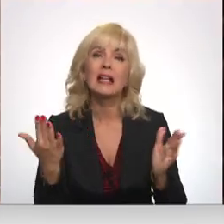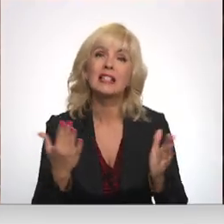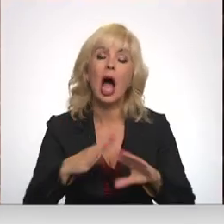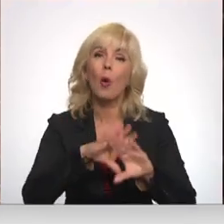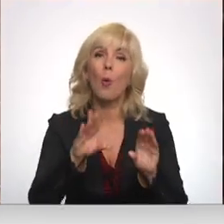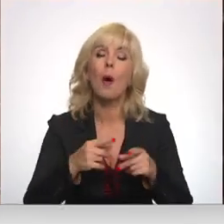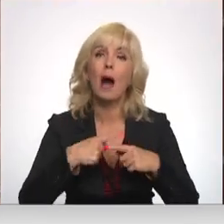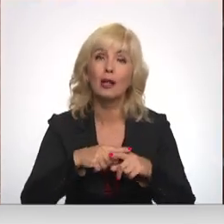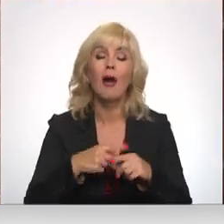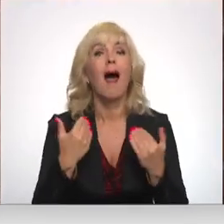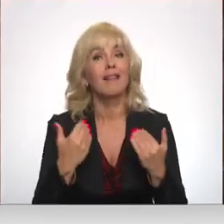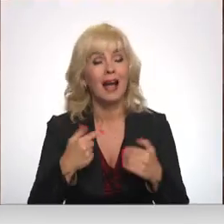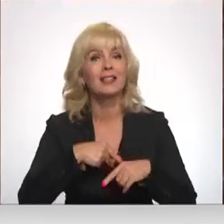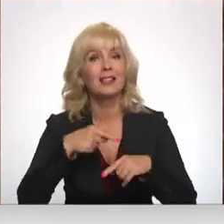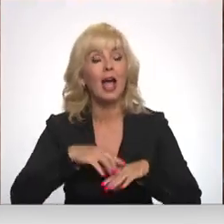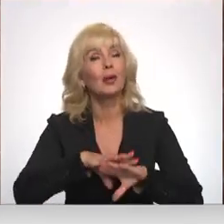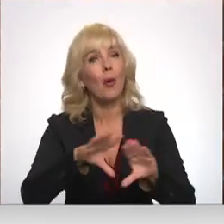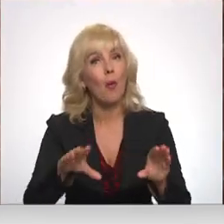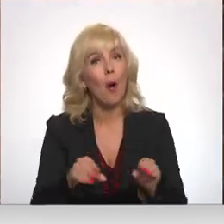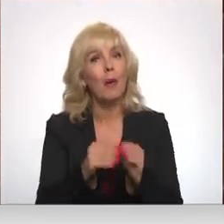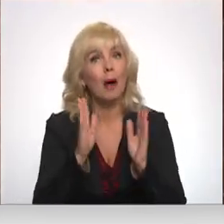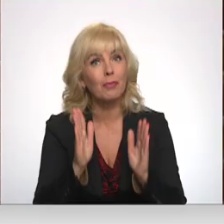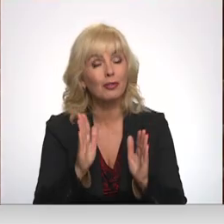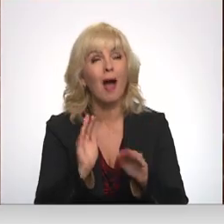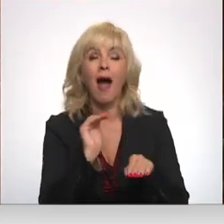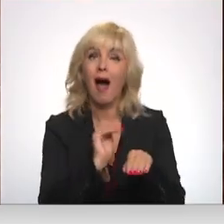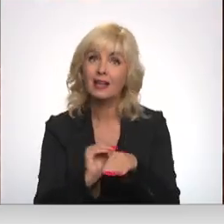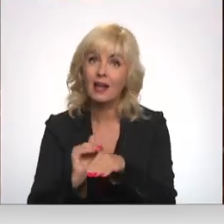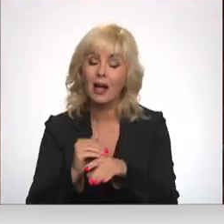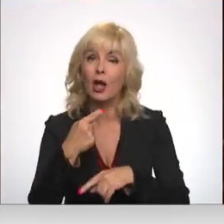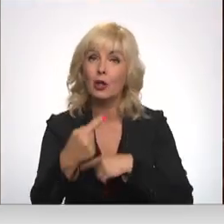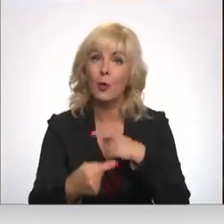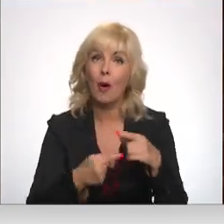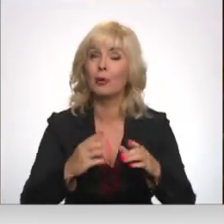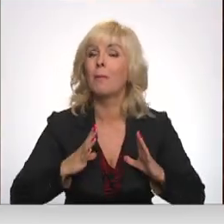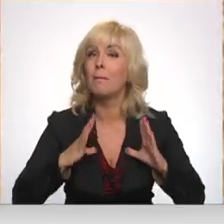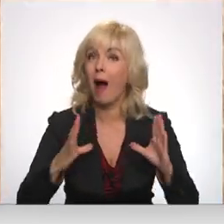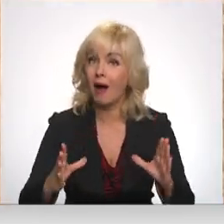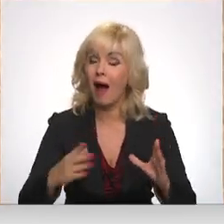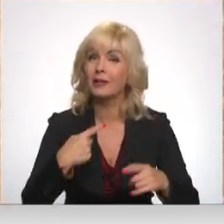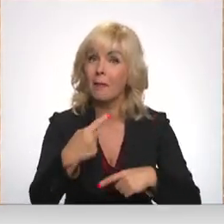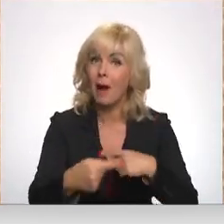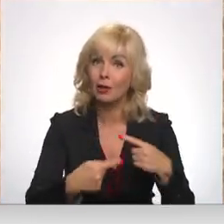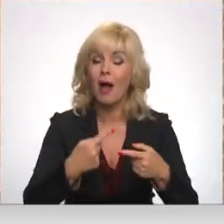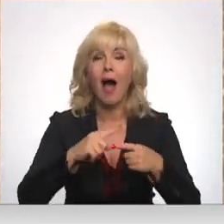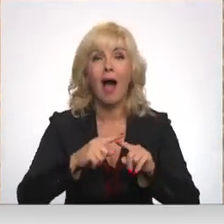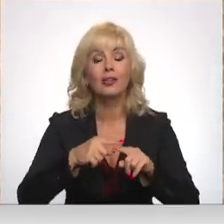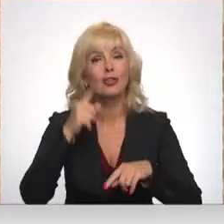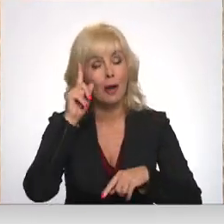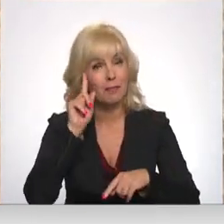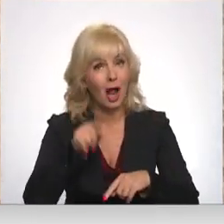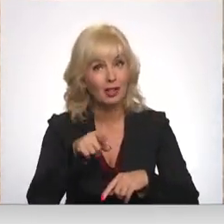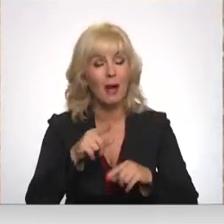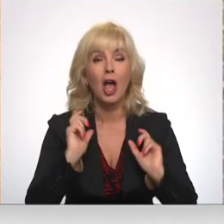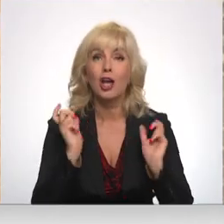kā sajust kopā būšanu. Turklāt tas ir arī atgādinājums par joprojām bagāto mantojumu adīšanas prasmēm.